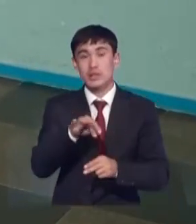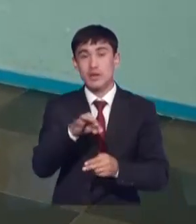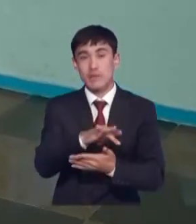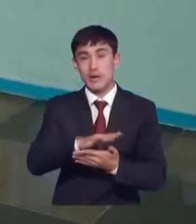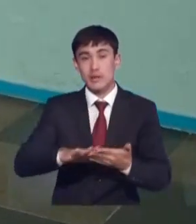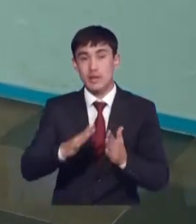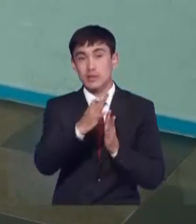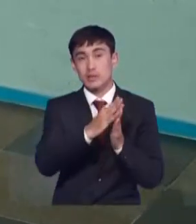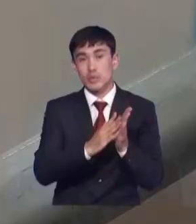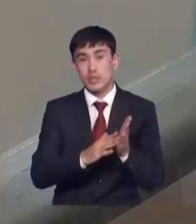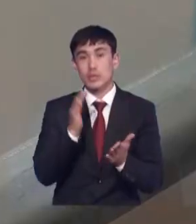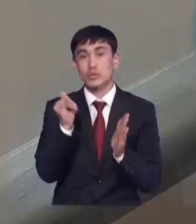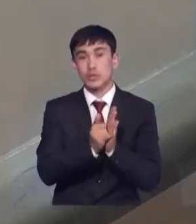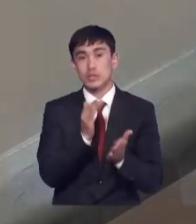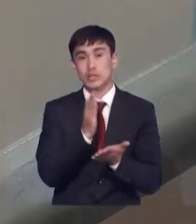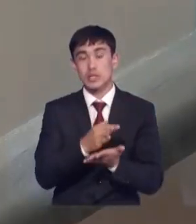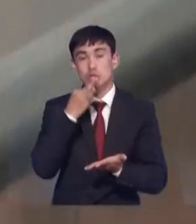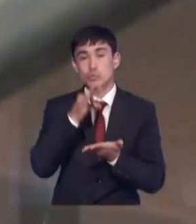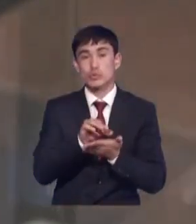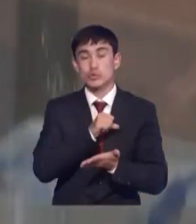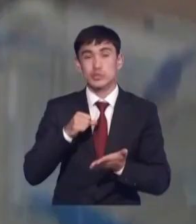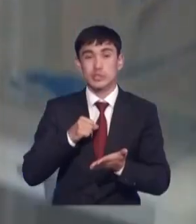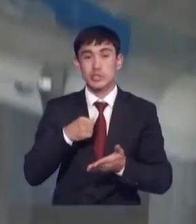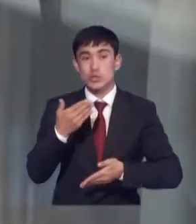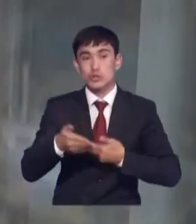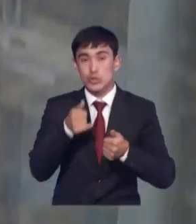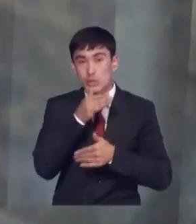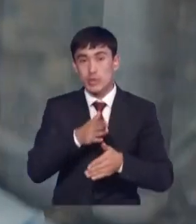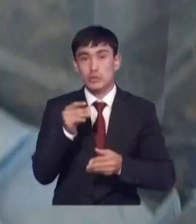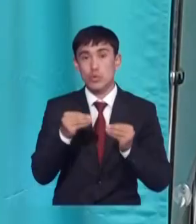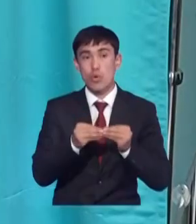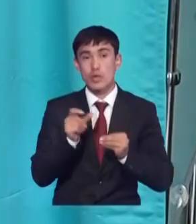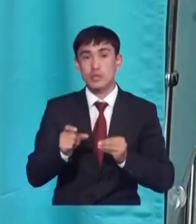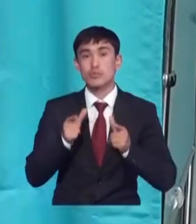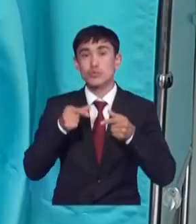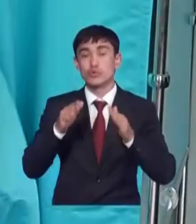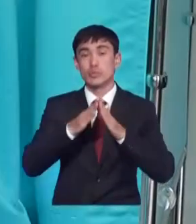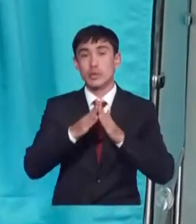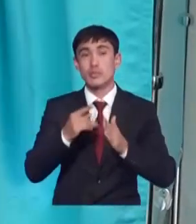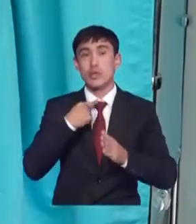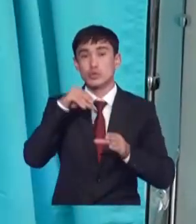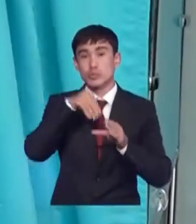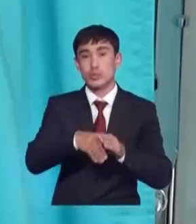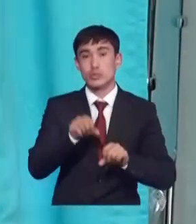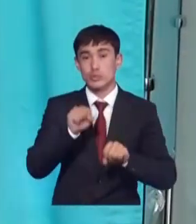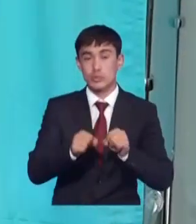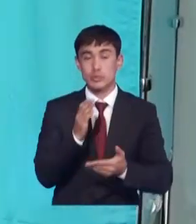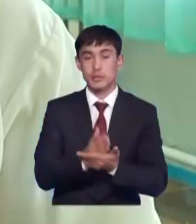трафареттер, тактильді белгілер орнатылған. Жауаптылар өздігіне жүре алмайтын 10 азаматтың үйін аралап, олардың да дауыс беруіне